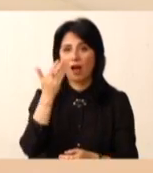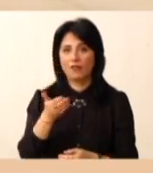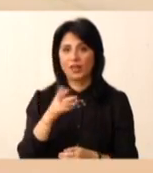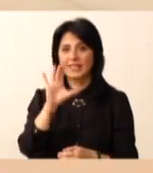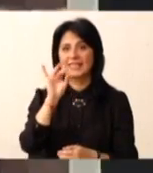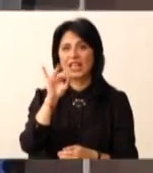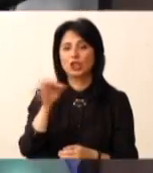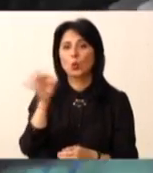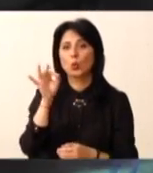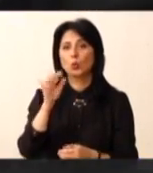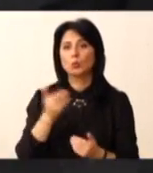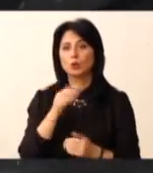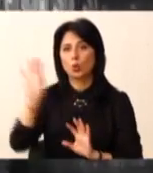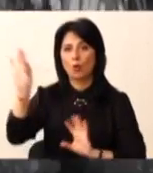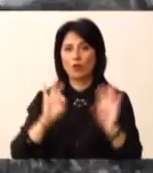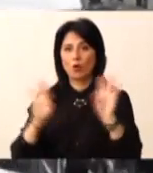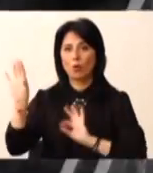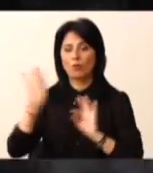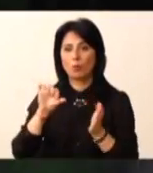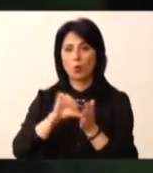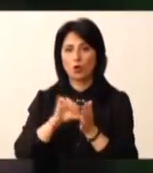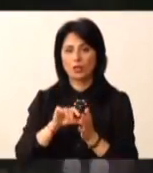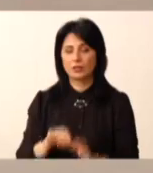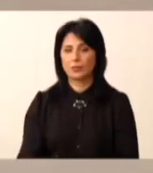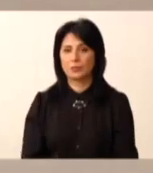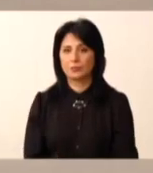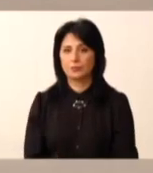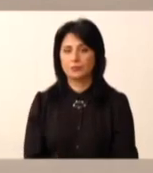და სეიშელის კუნძულების მცხოვრებლები იღებდნენ მონაწილეობას.